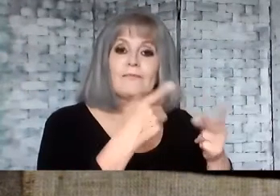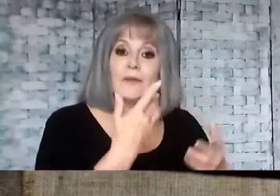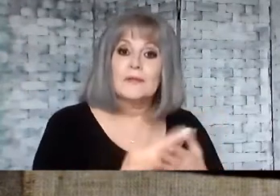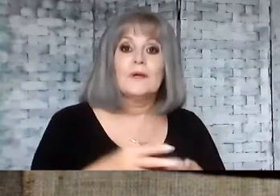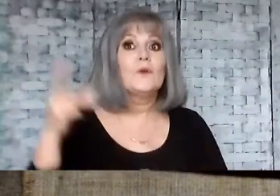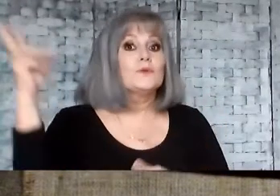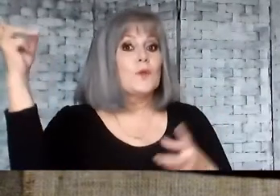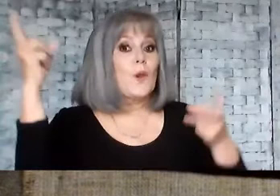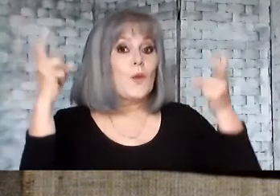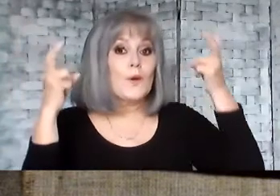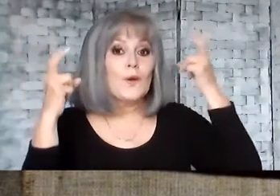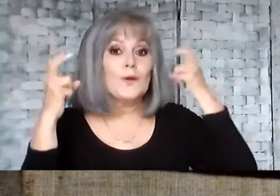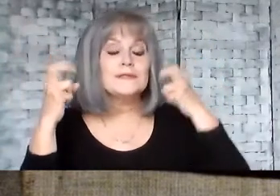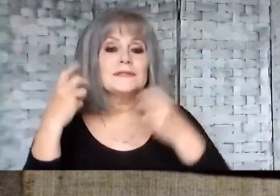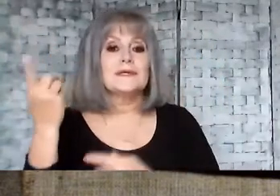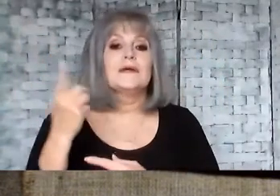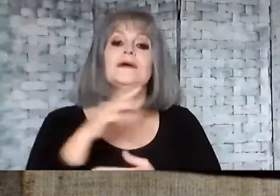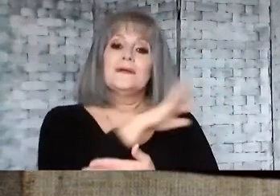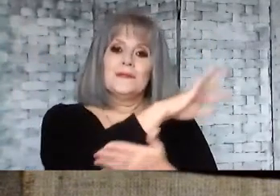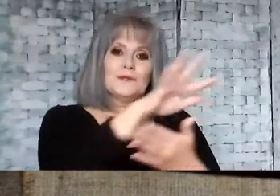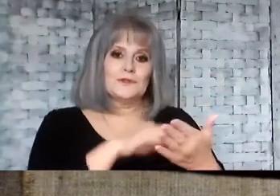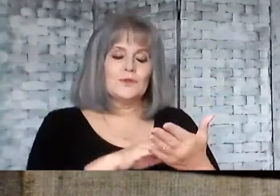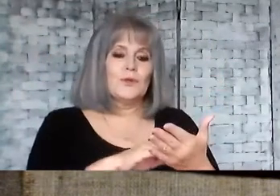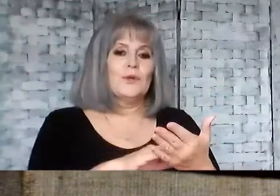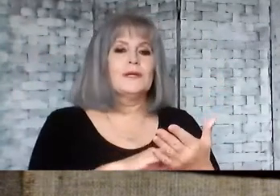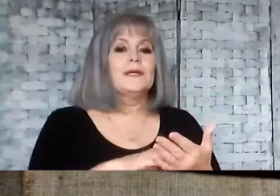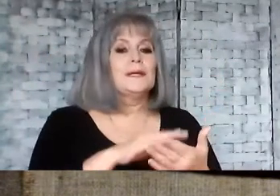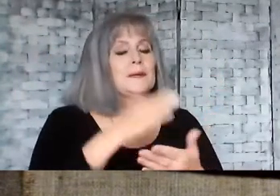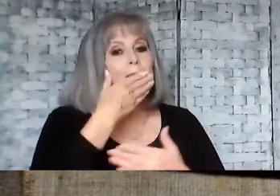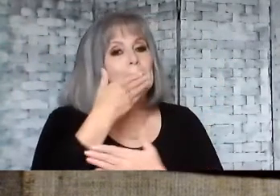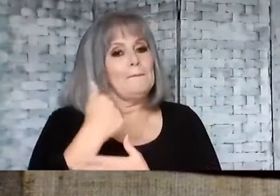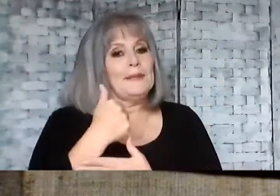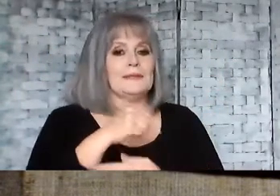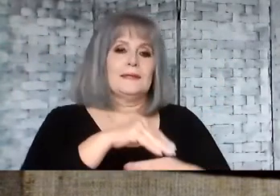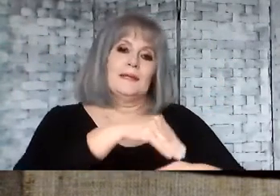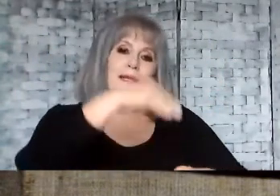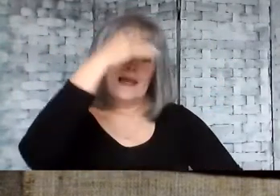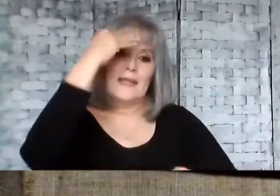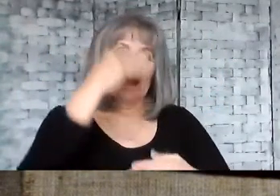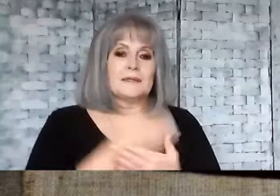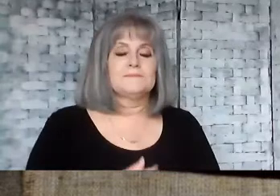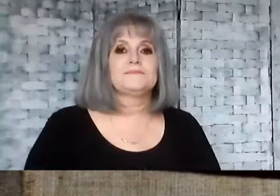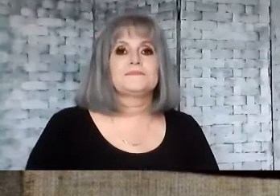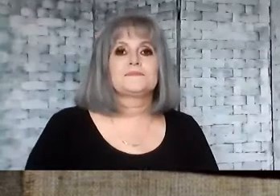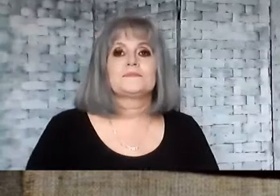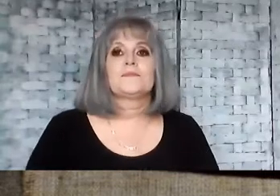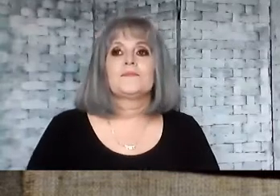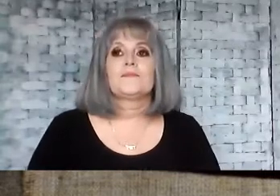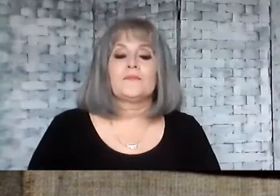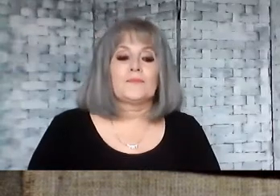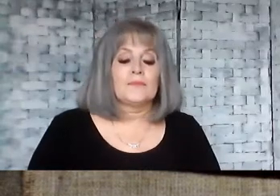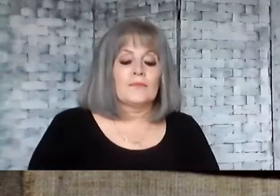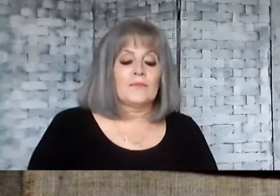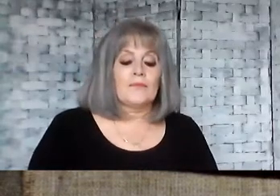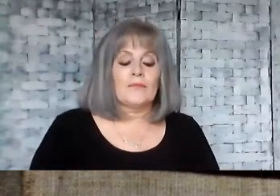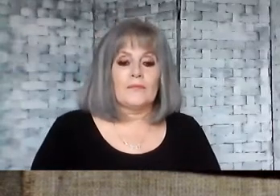gaan ons luister na die story en die story net 'n bietjie beter leer ken. Kom ons steek saam 'n kers aan en dan bid ons